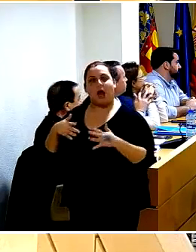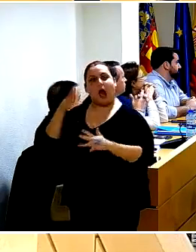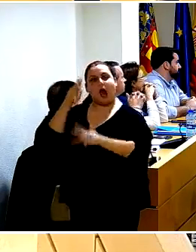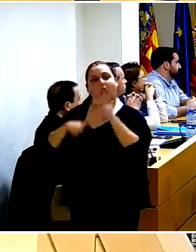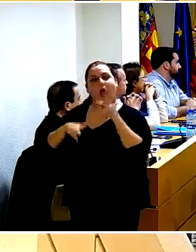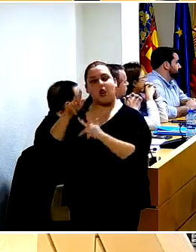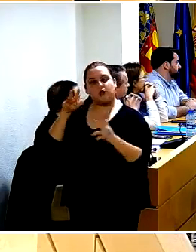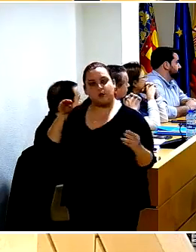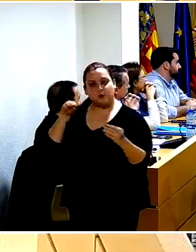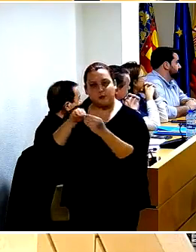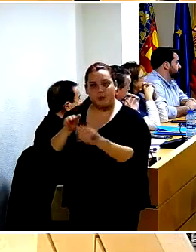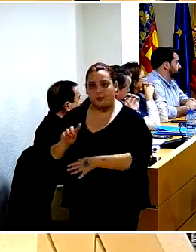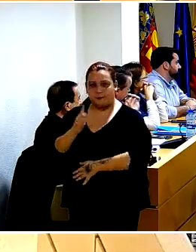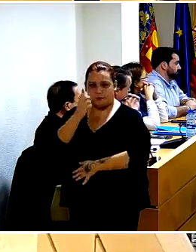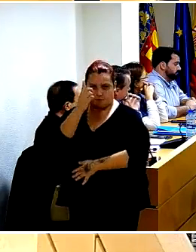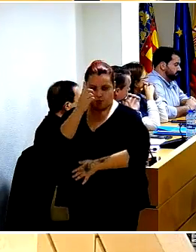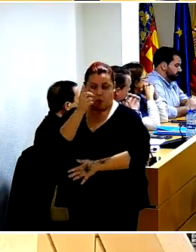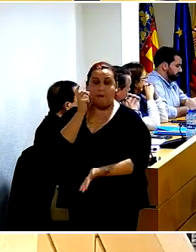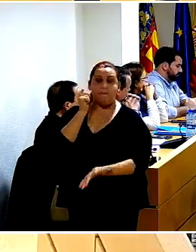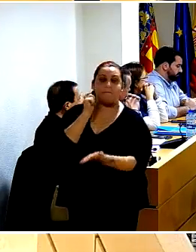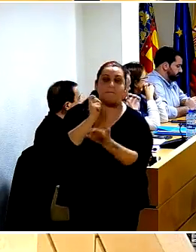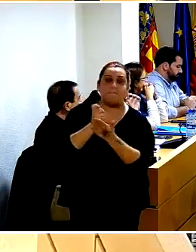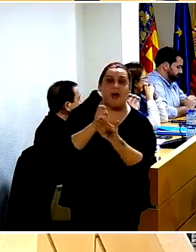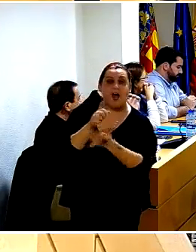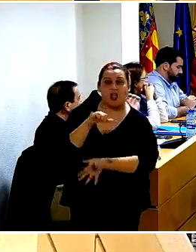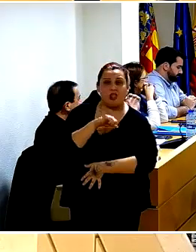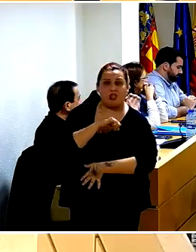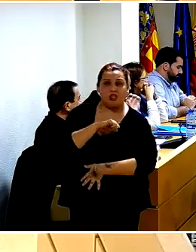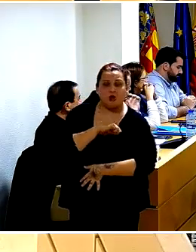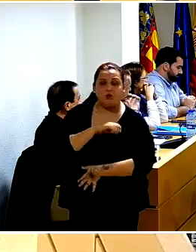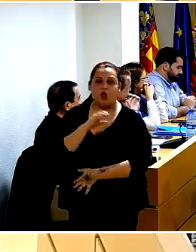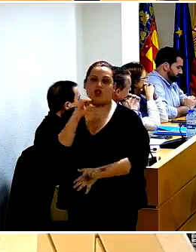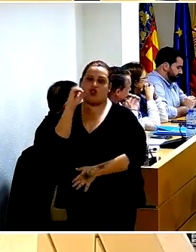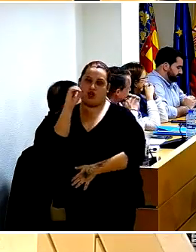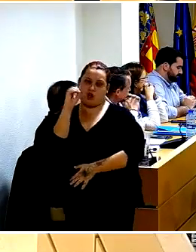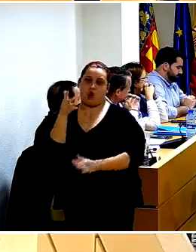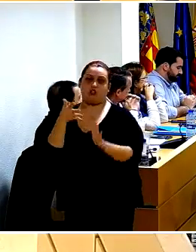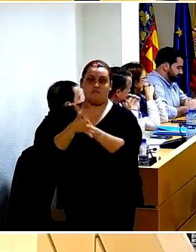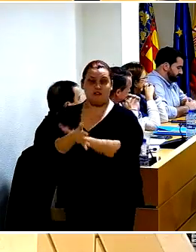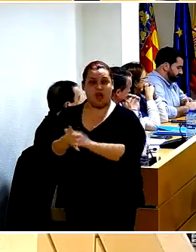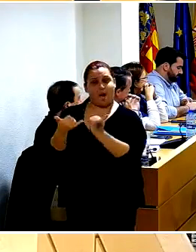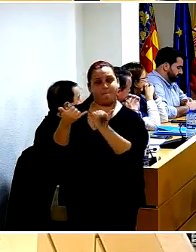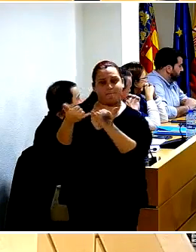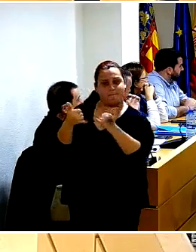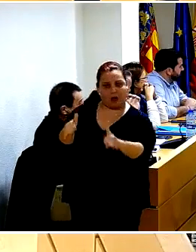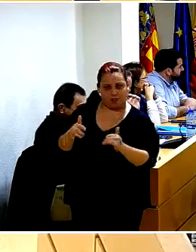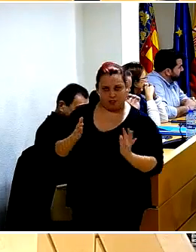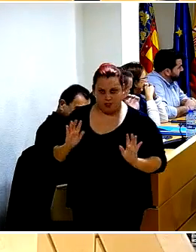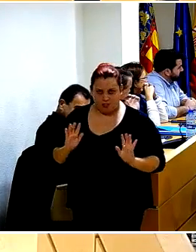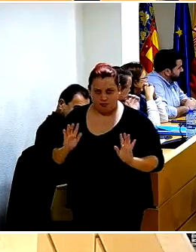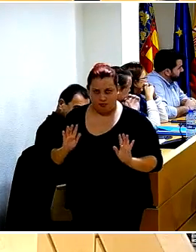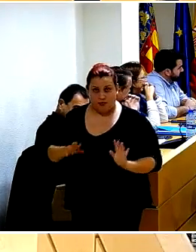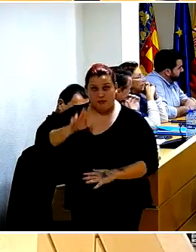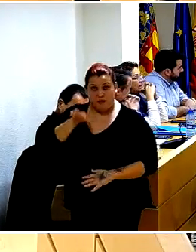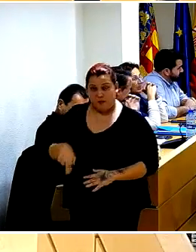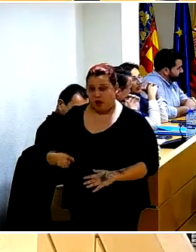qüestió, no s'està pagant ningú deute, no s'està pagant, tenim deute zero i no estem dedicant ningú diners